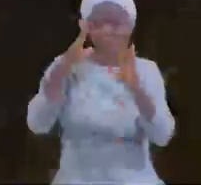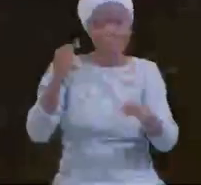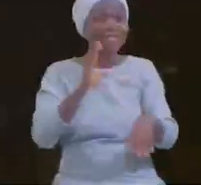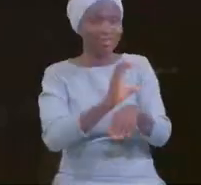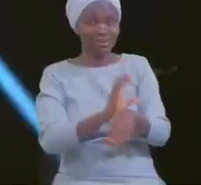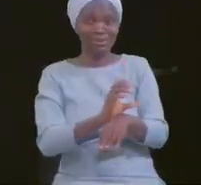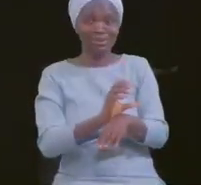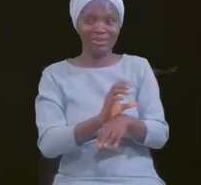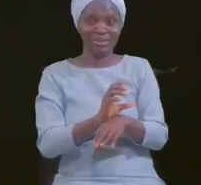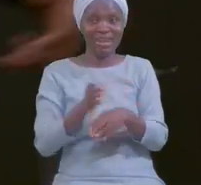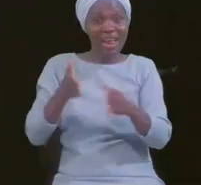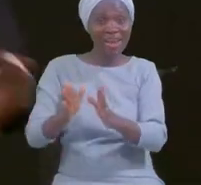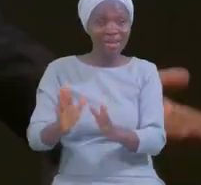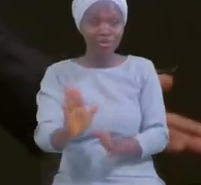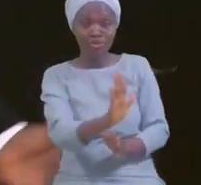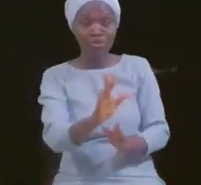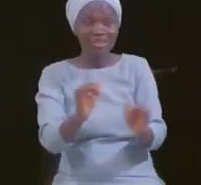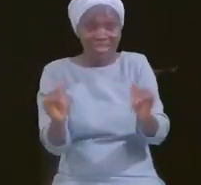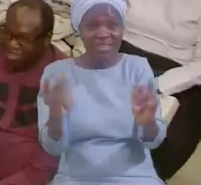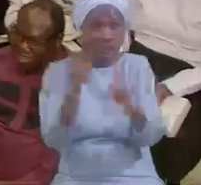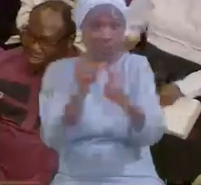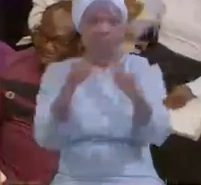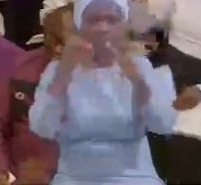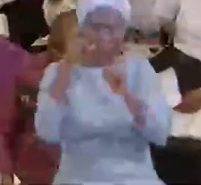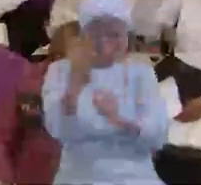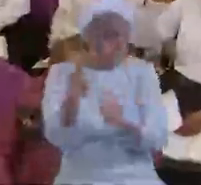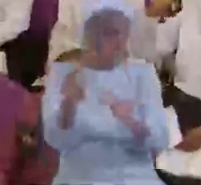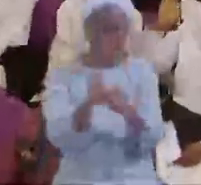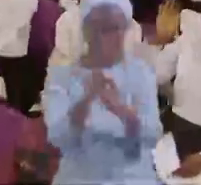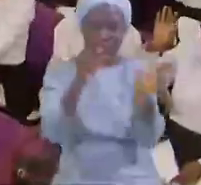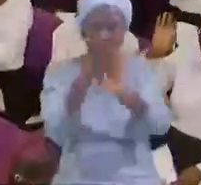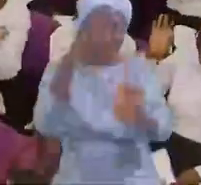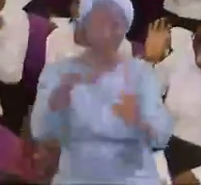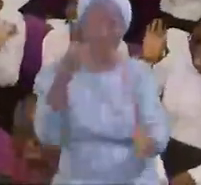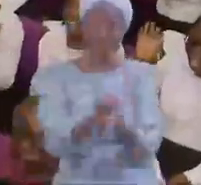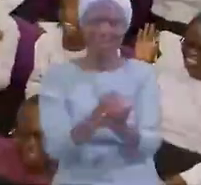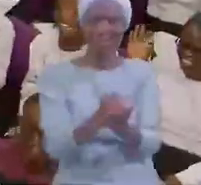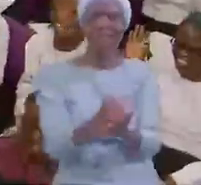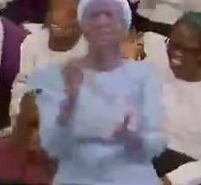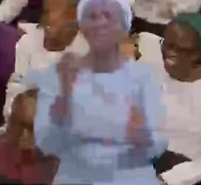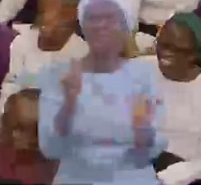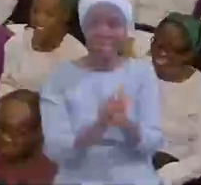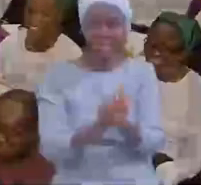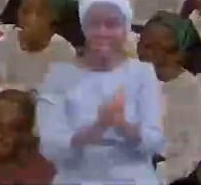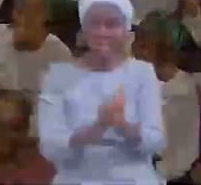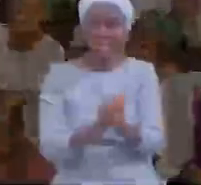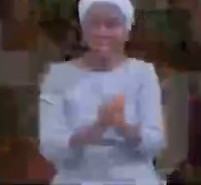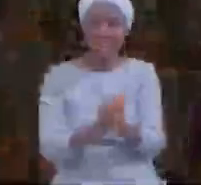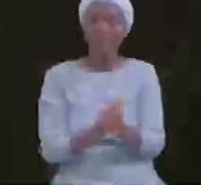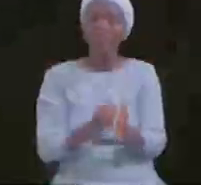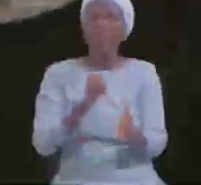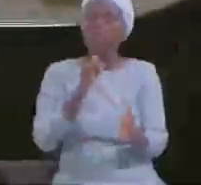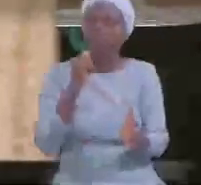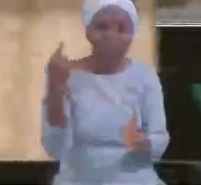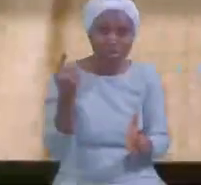ces mêmes paroles vous bénissent. Amen. Pour que vous n'êtes pas là pour édifier